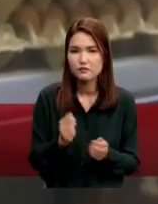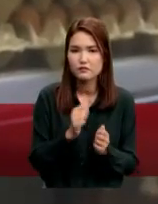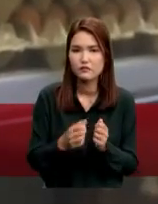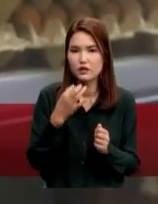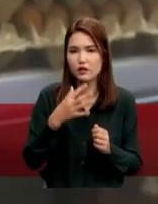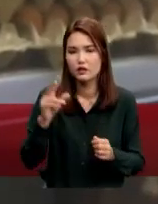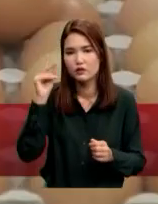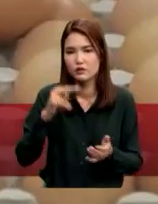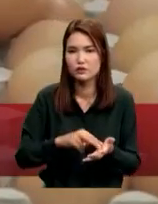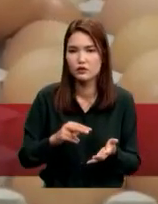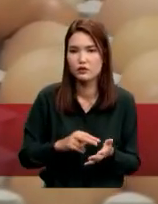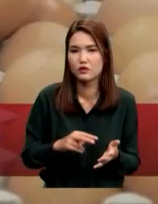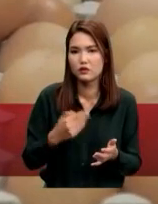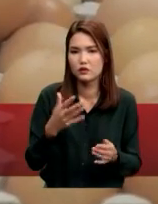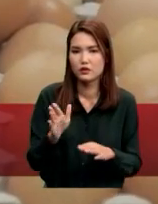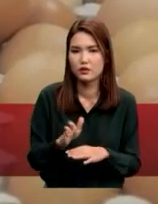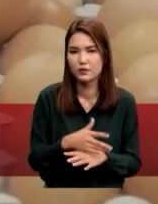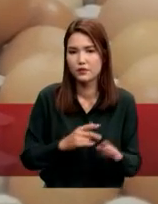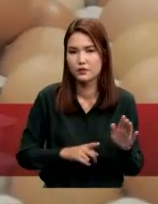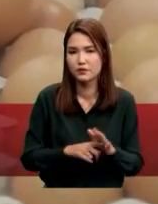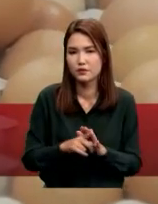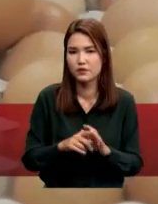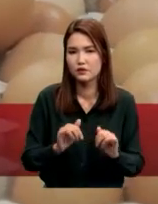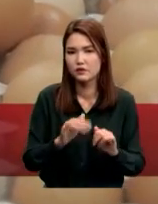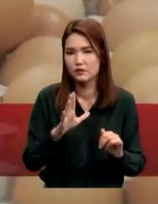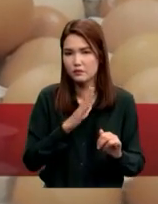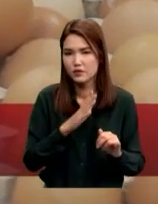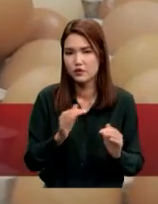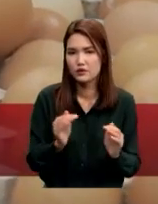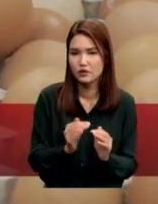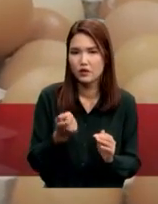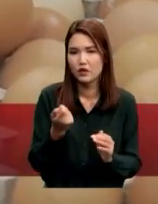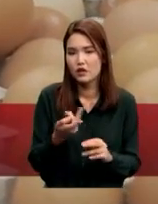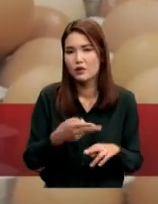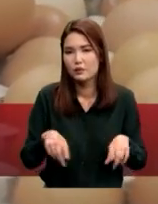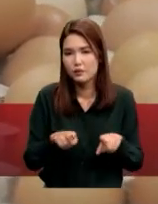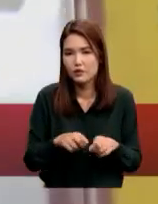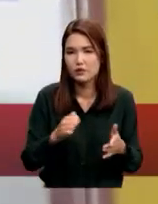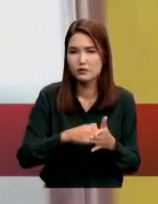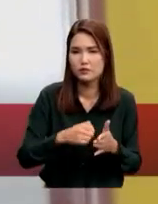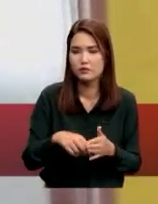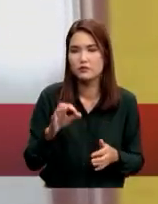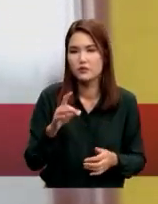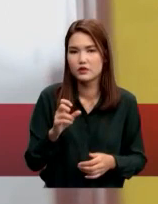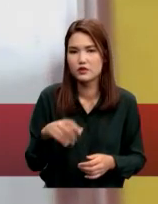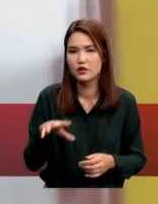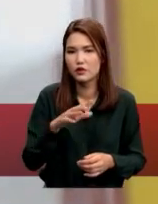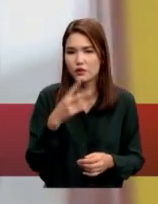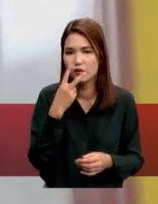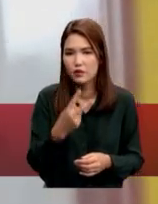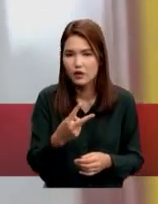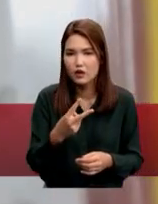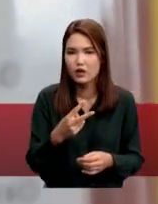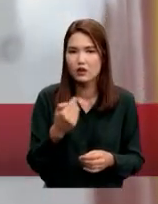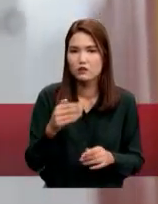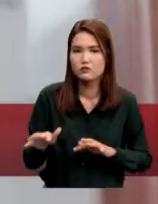«Лидер Идеал» ввела ограничения по продаже в одни руки не более 10 штук. Сами жители недоумевают от сюрпризов рынка, ведь они еще не успели отойти